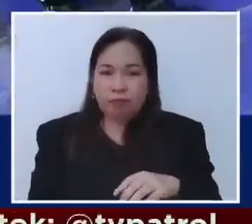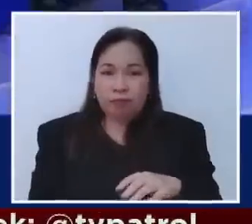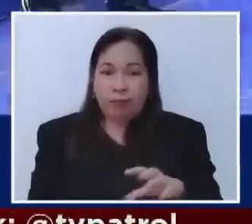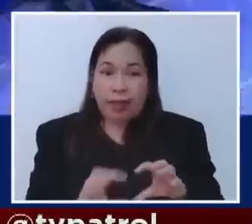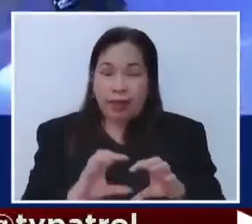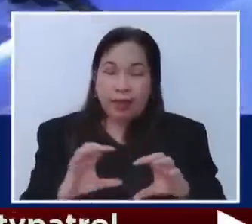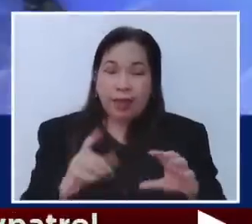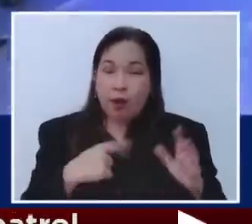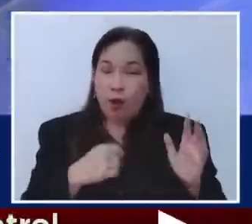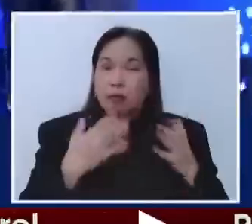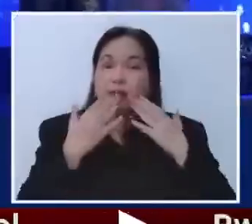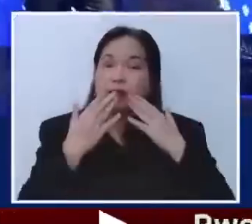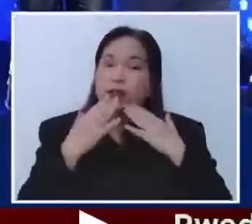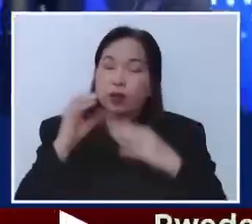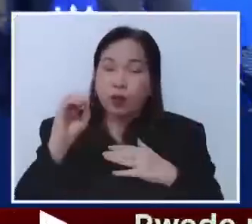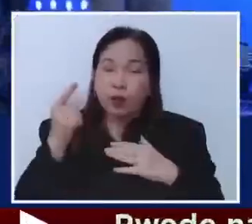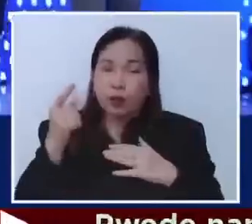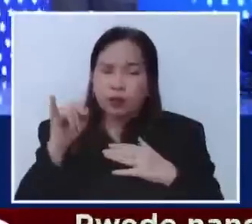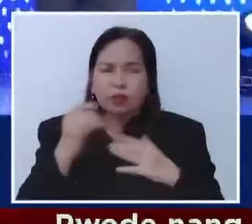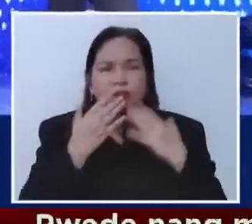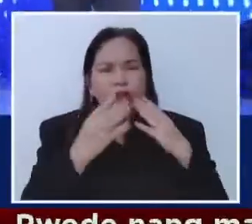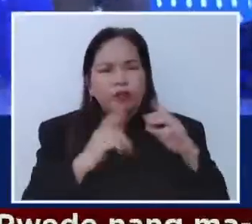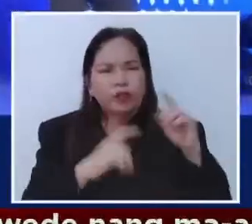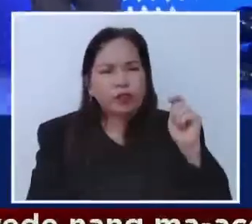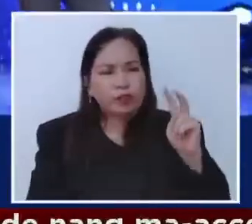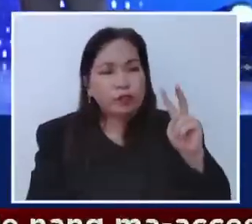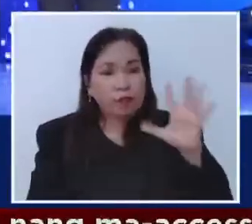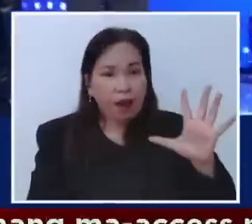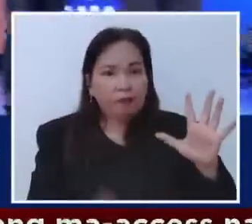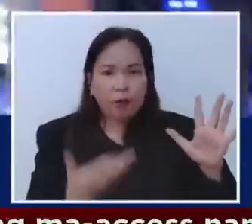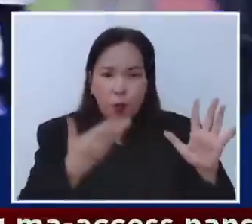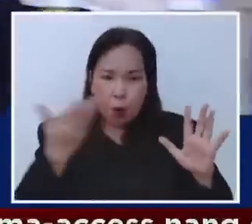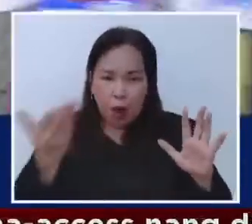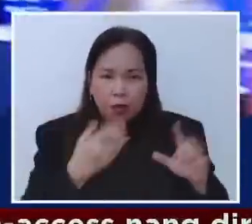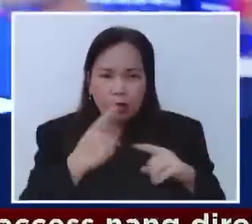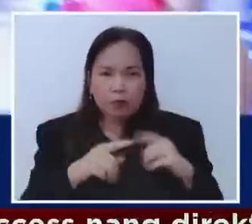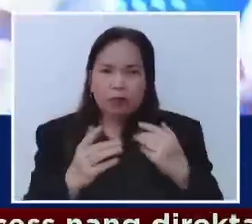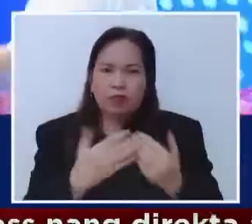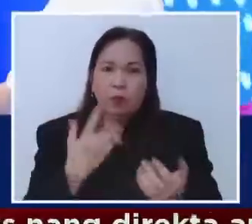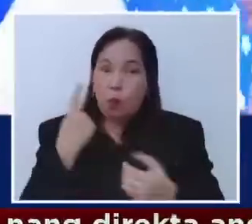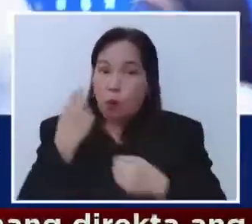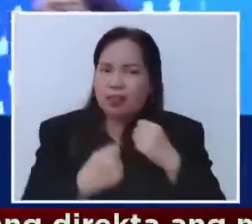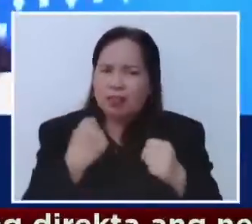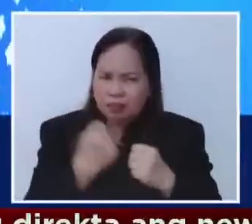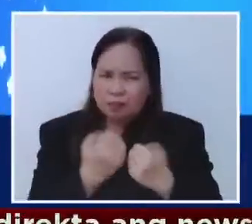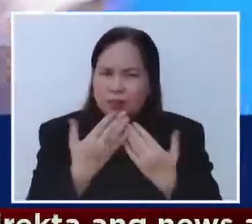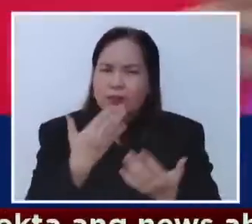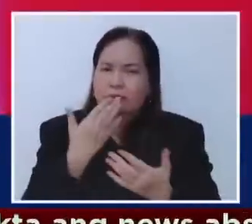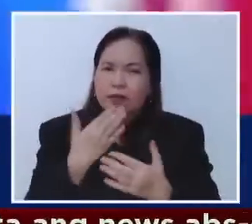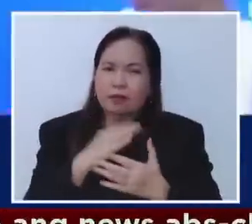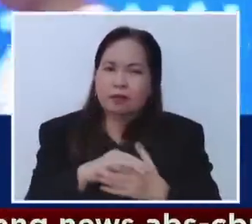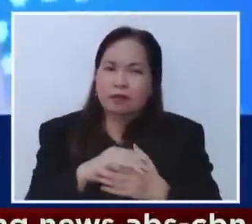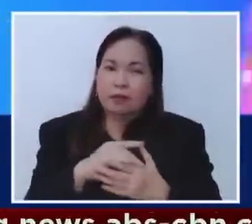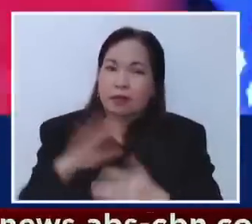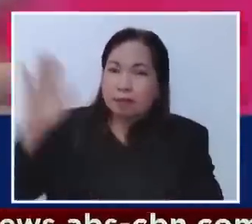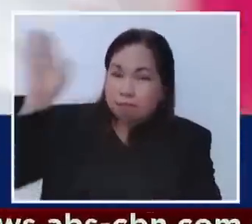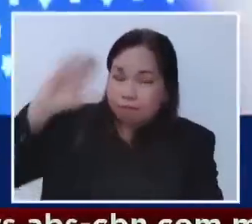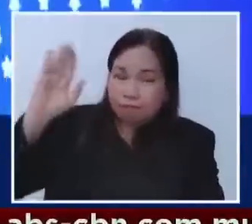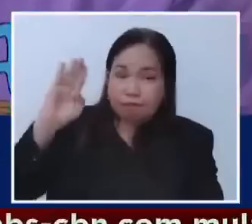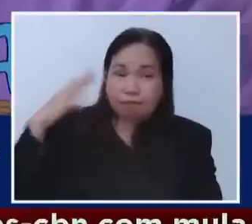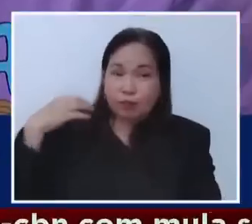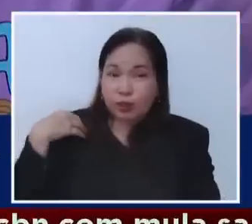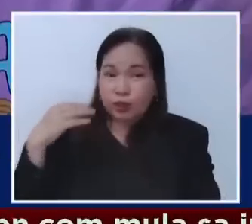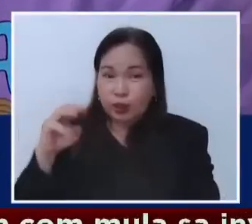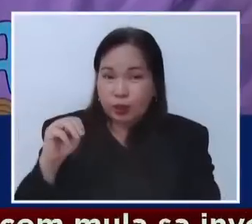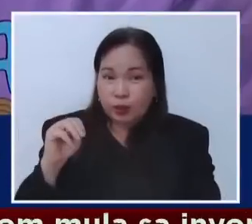Nagpasalamat din si Ogie sa TV5 sa pagpapatuloy sa It's Showtime sa loob ng halos 1 taon. Hi Boss MVP at siyempre sa lahat ng